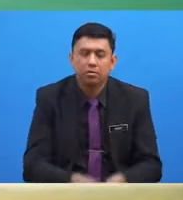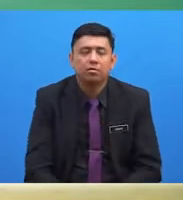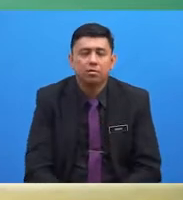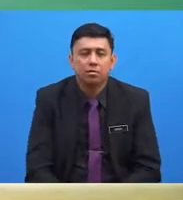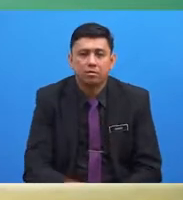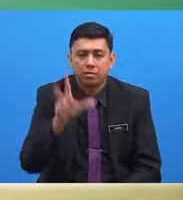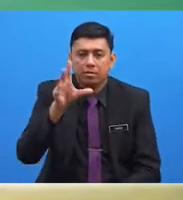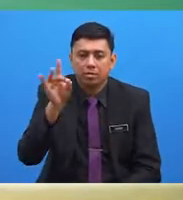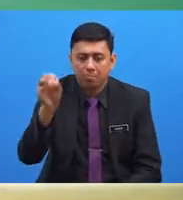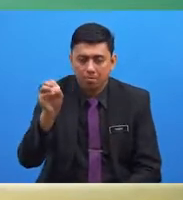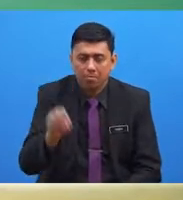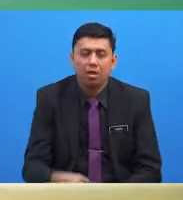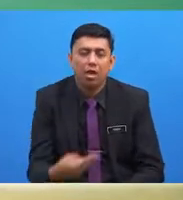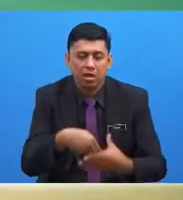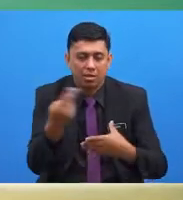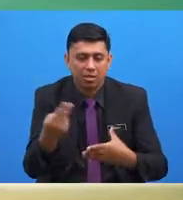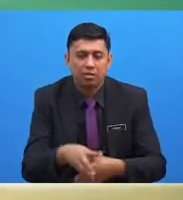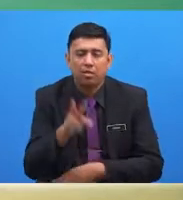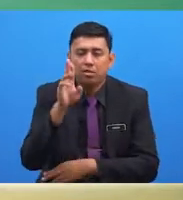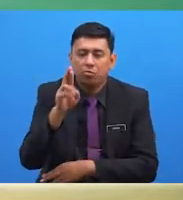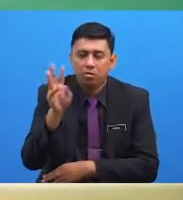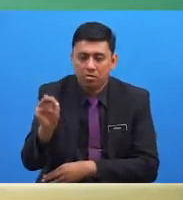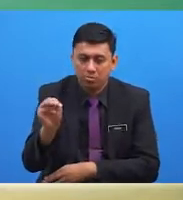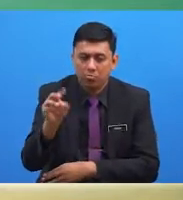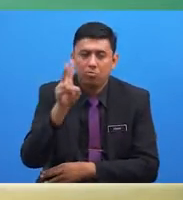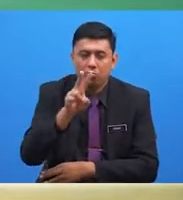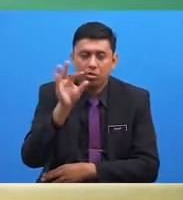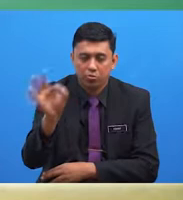RM380, menjadikan jumlah hasil adalah